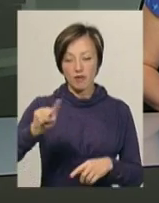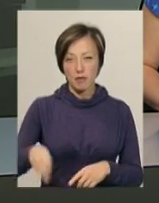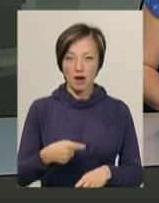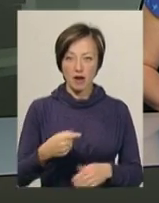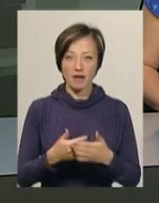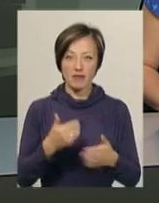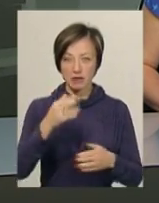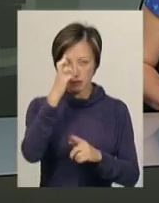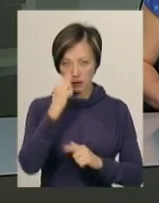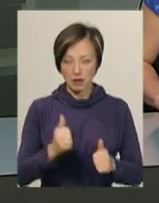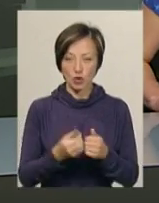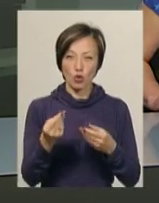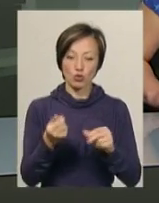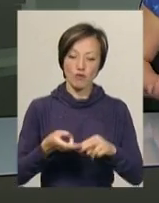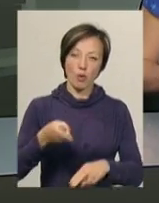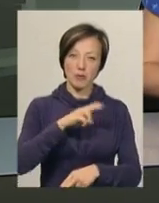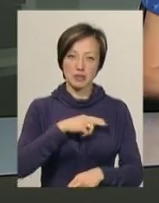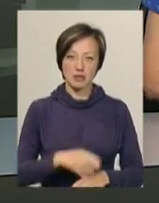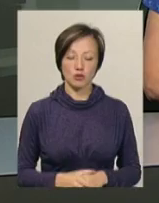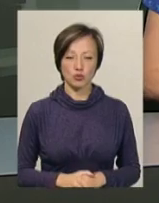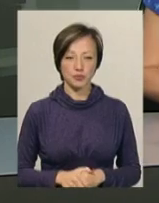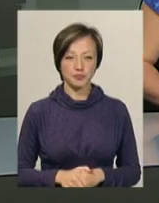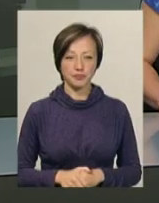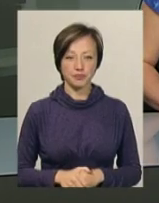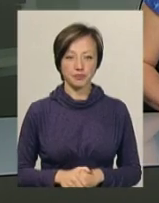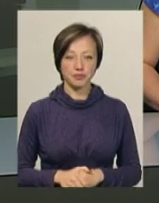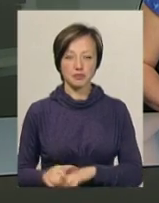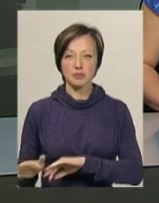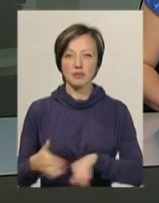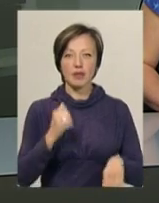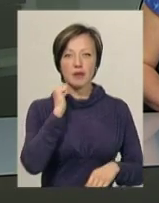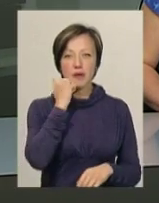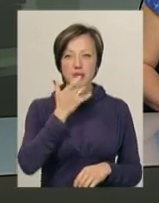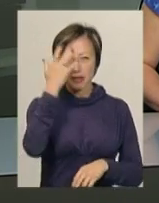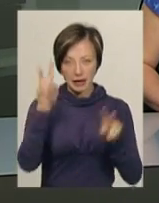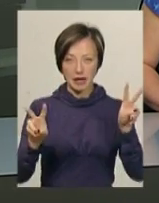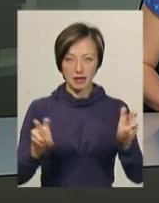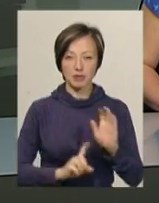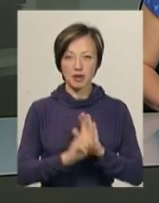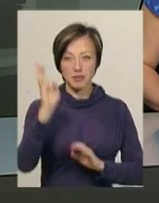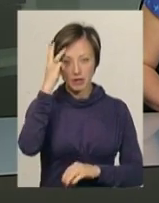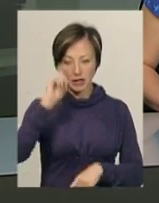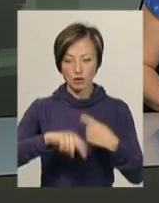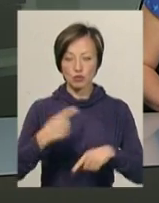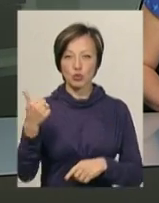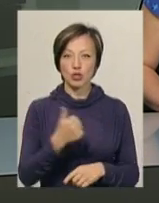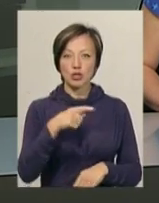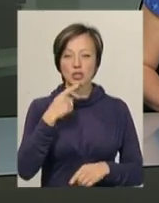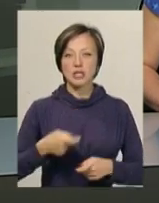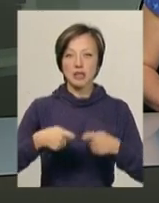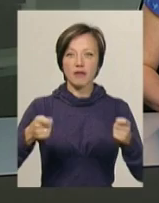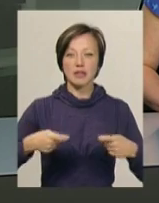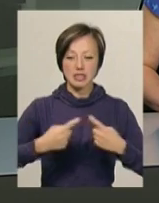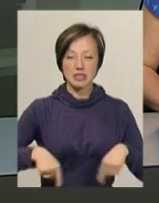від сусідньої країни грошову компенсацію. Бабине літо прийде на Хмельниччину наступного тижня, каже